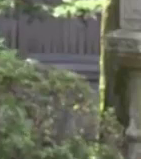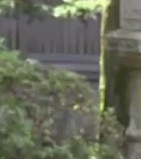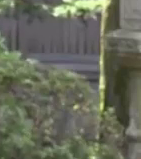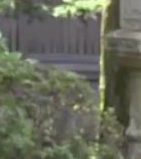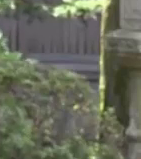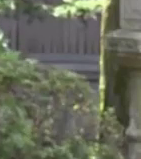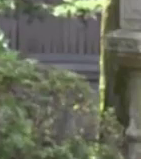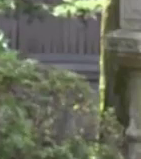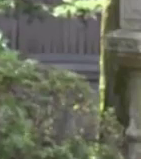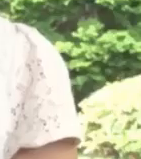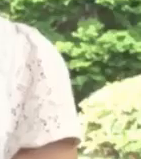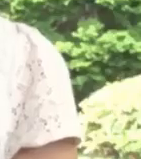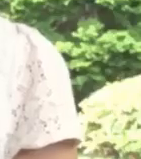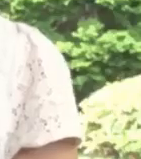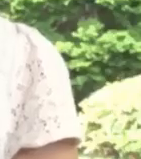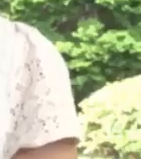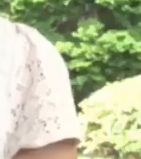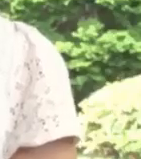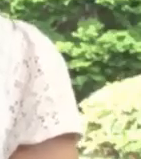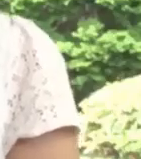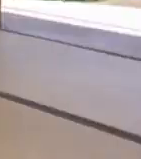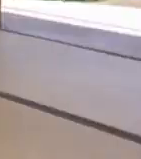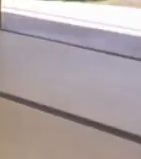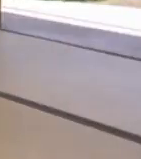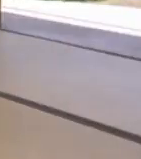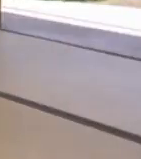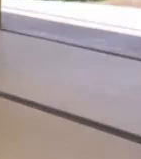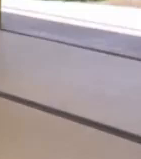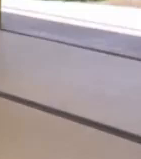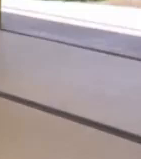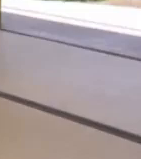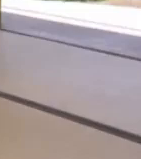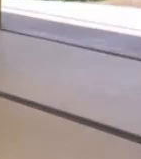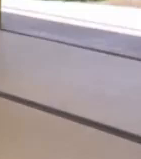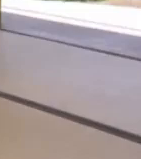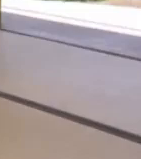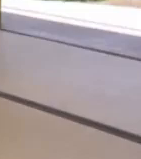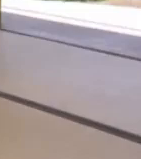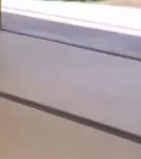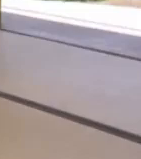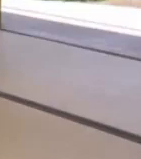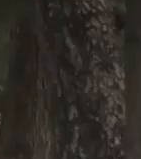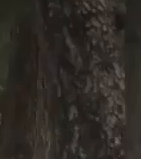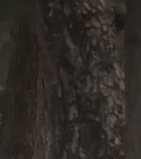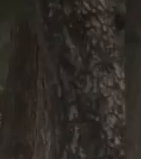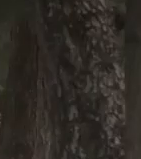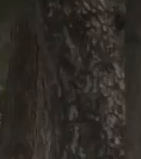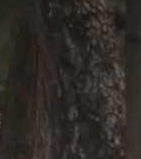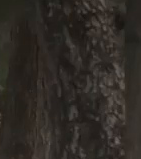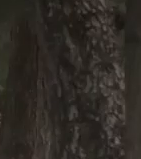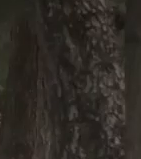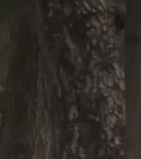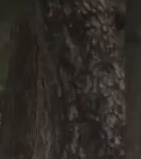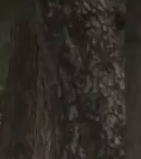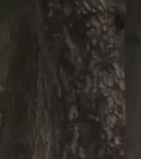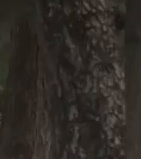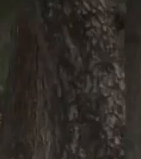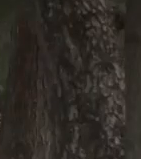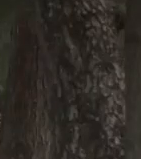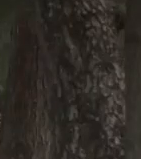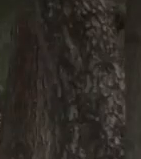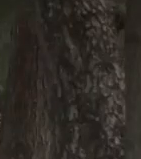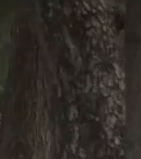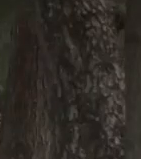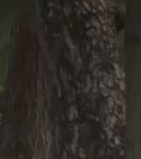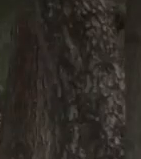回ぐらい行ってたんですけど、 初耳ですね 行ってなかったかもしれないですね。もうすごく落ち着いて